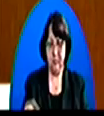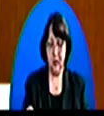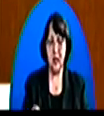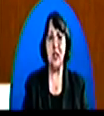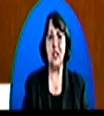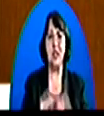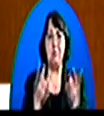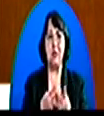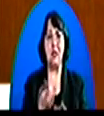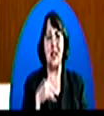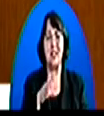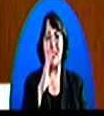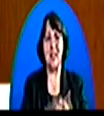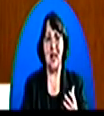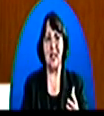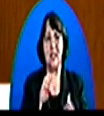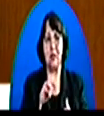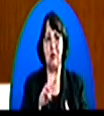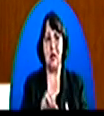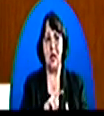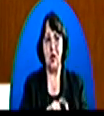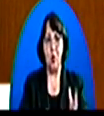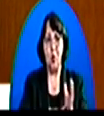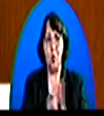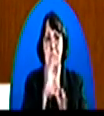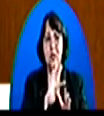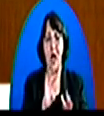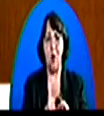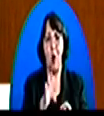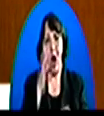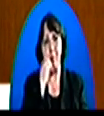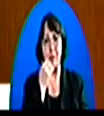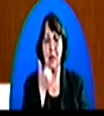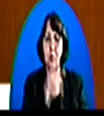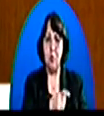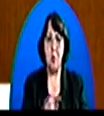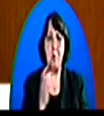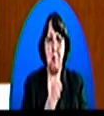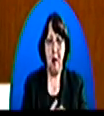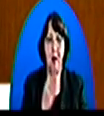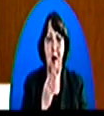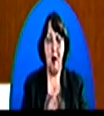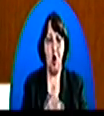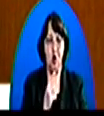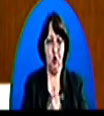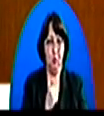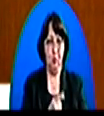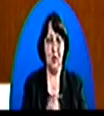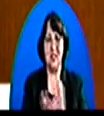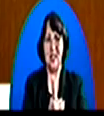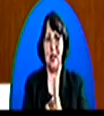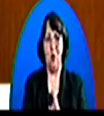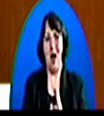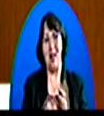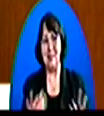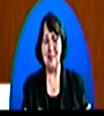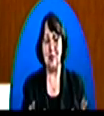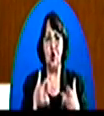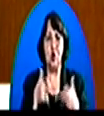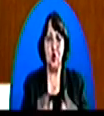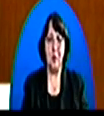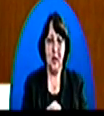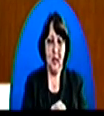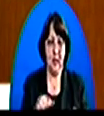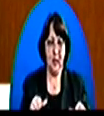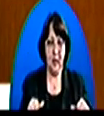сангаас тэтгэвэр тэтгэмж авах эрх нь үсэхгүй байх даа анхамт настангууд бол байна. За дээр нь одоо хөдөлмөрийн чадвараа одоо алдсан, хөдөлмөрийн бэрхшээлтэй